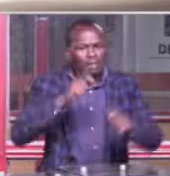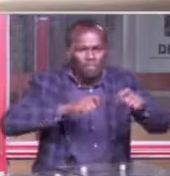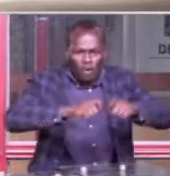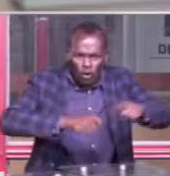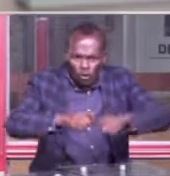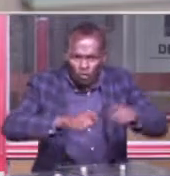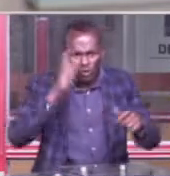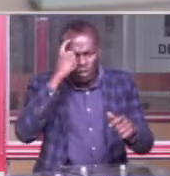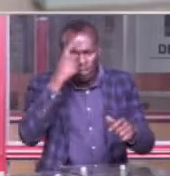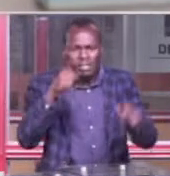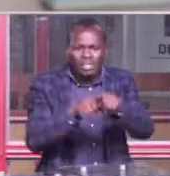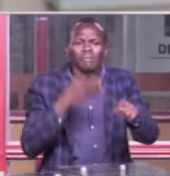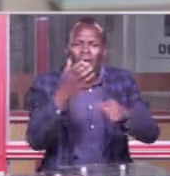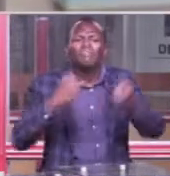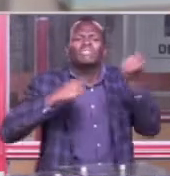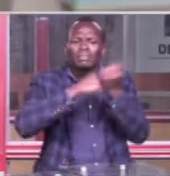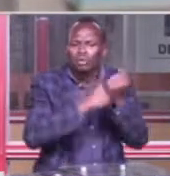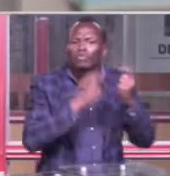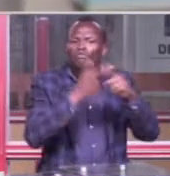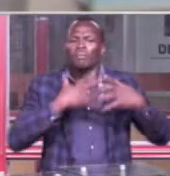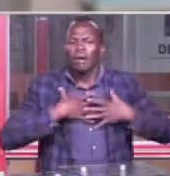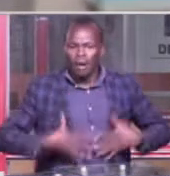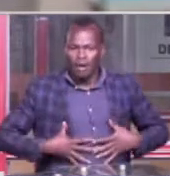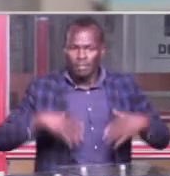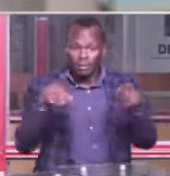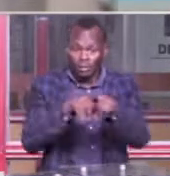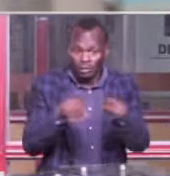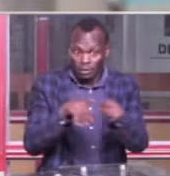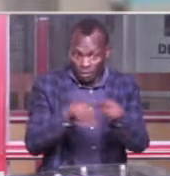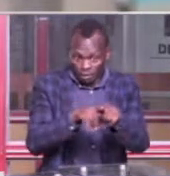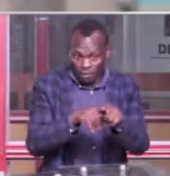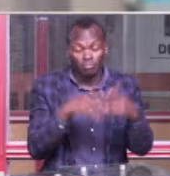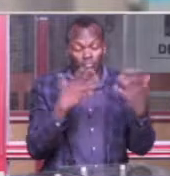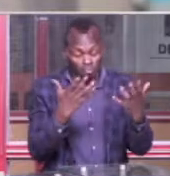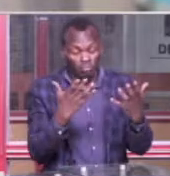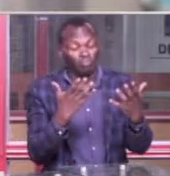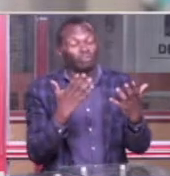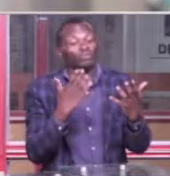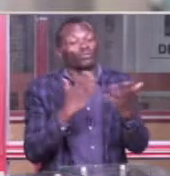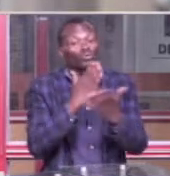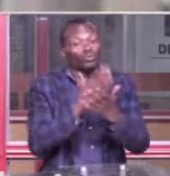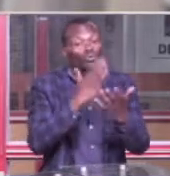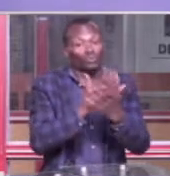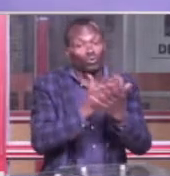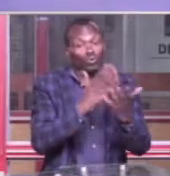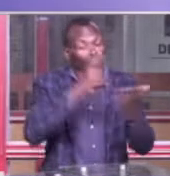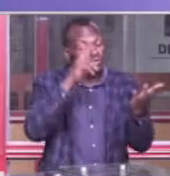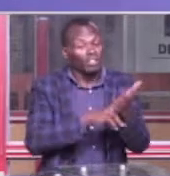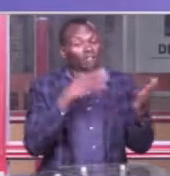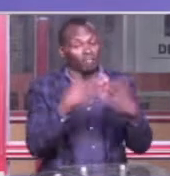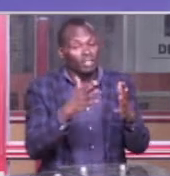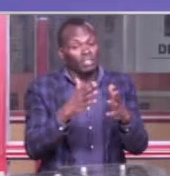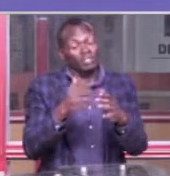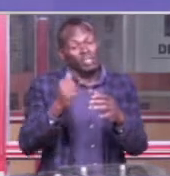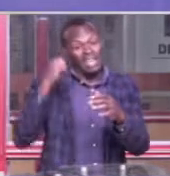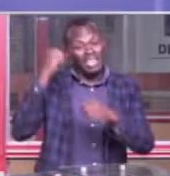the Maje. Ono kigambibwa nti omwaka oguwedde kampuni ya Hamilton Telecom yawandikira omukulembeze w'eggwanga ng'emulumiriza